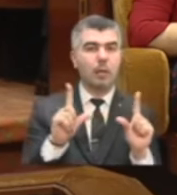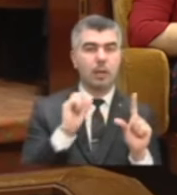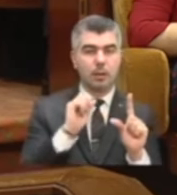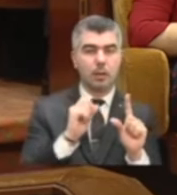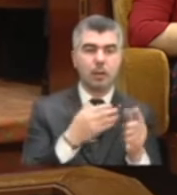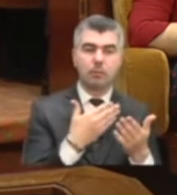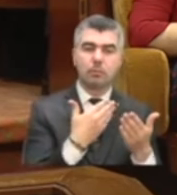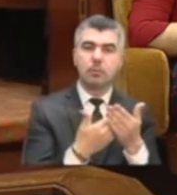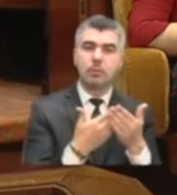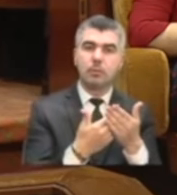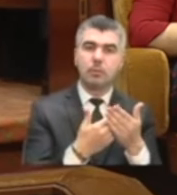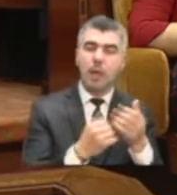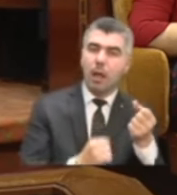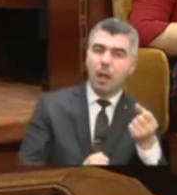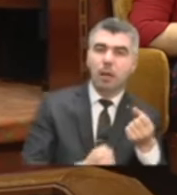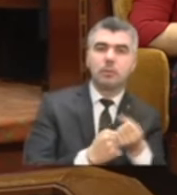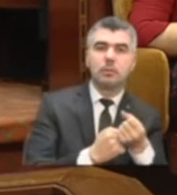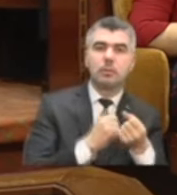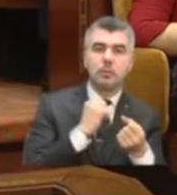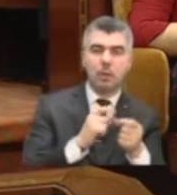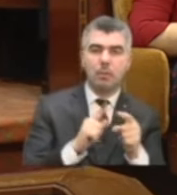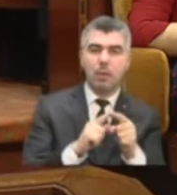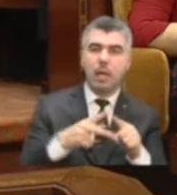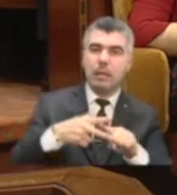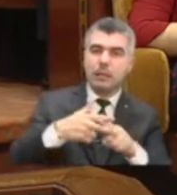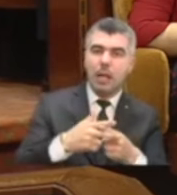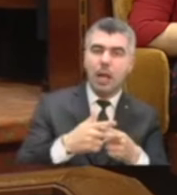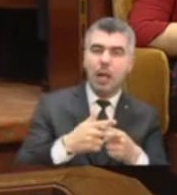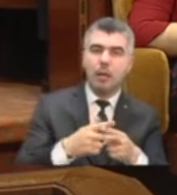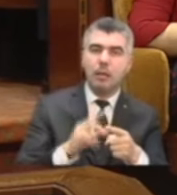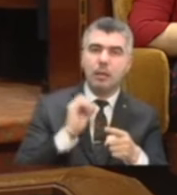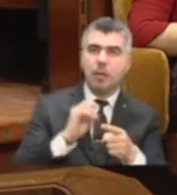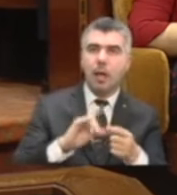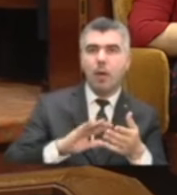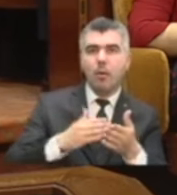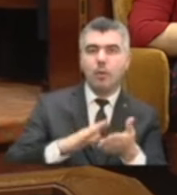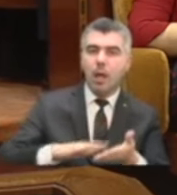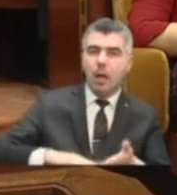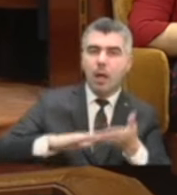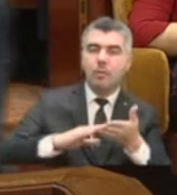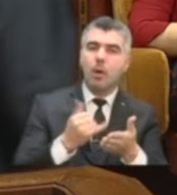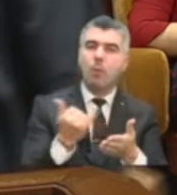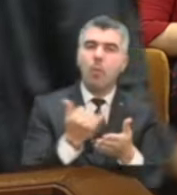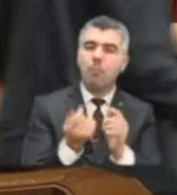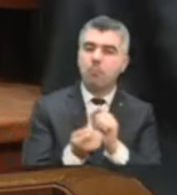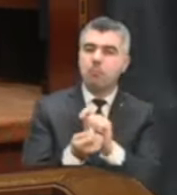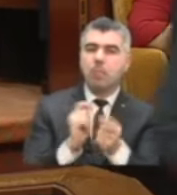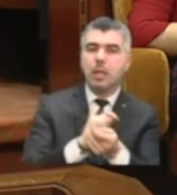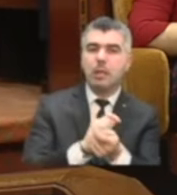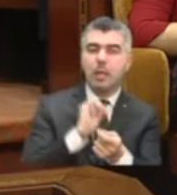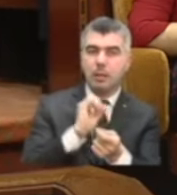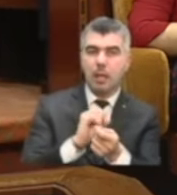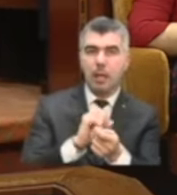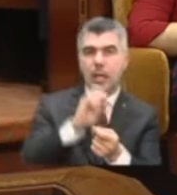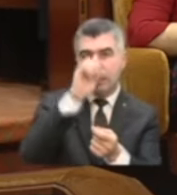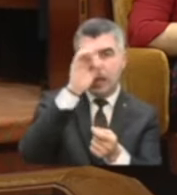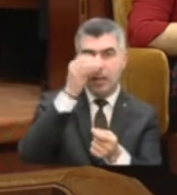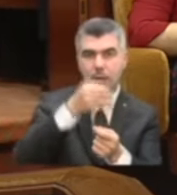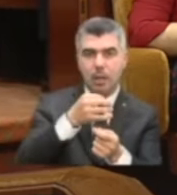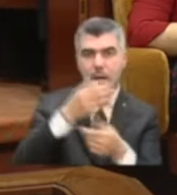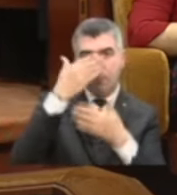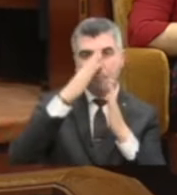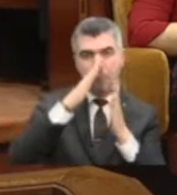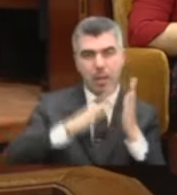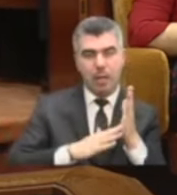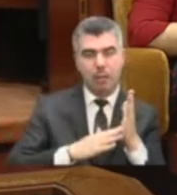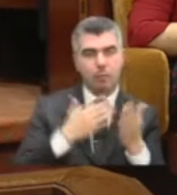بقطاع المعادن لتعزيز السيادة الصناعية ولتحقيق أهداف الانتقال الطاقي والرقمي والتنمية المستدامة ببلادنا.